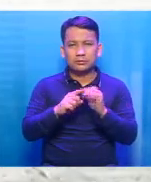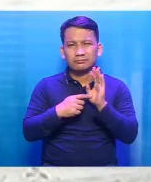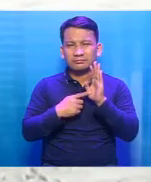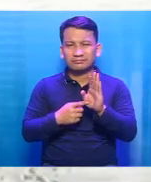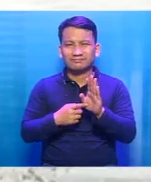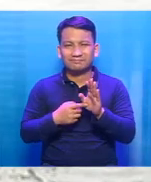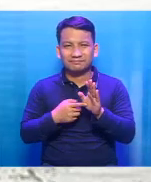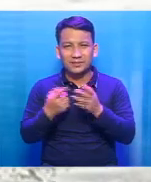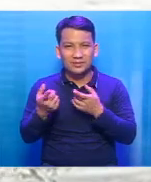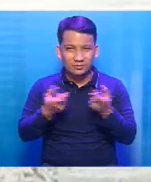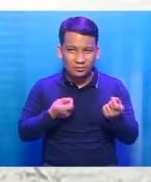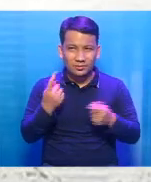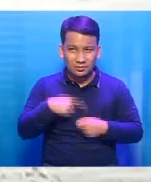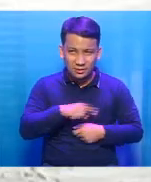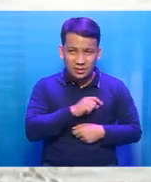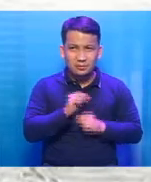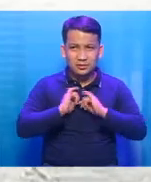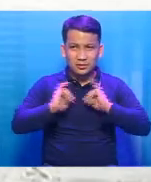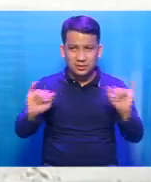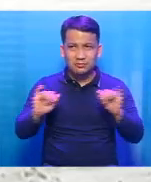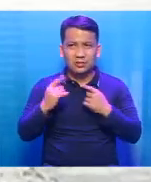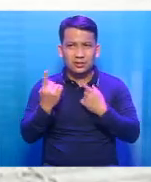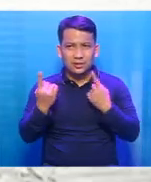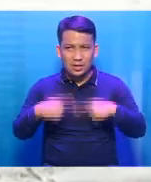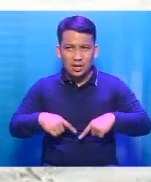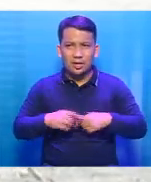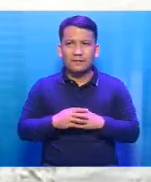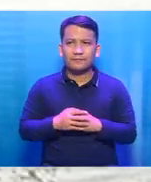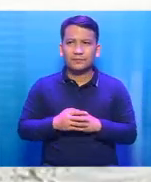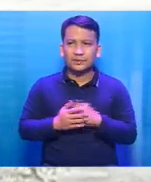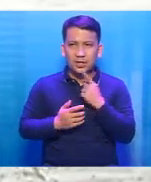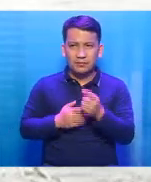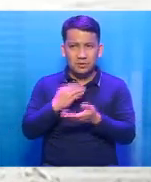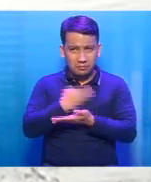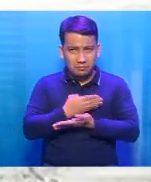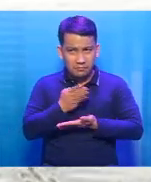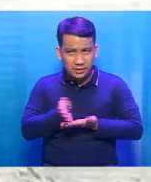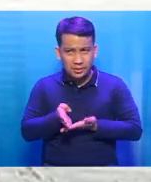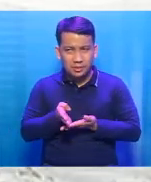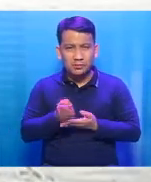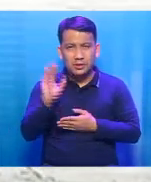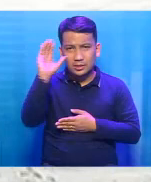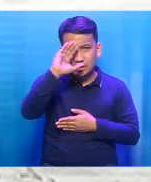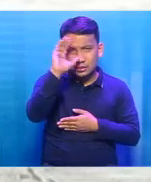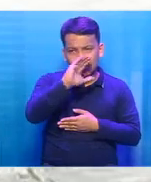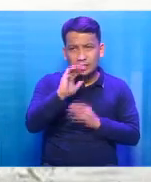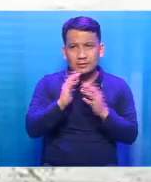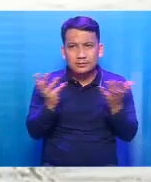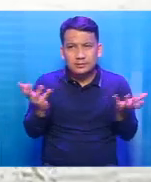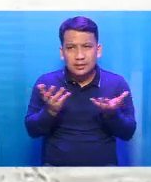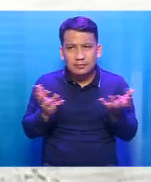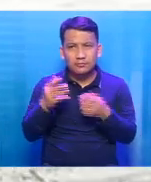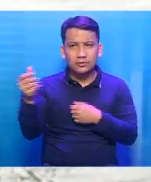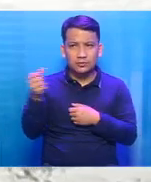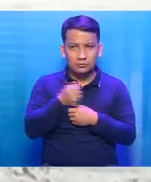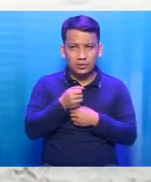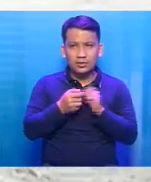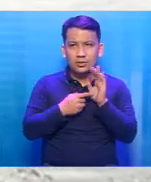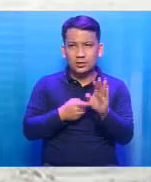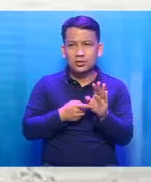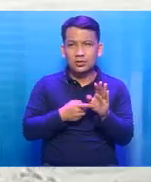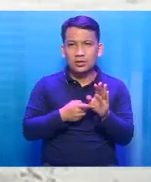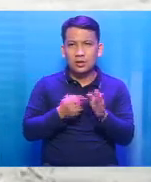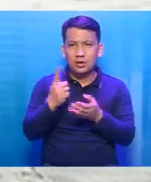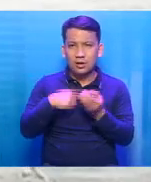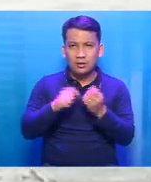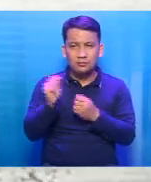na ginagawa at the same time, yung pondo talaga ay hinanapan pa kung saan pwedeng